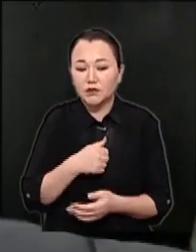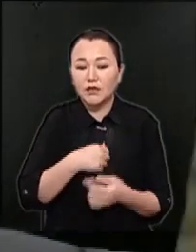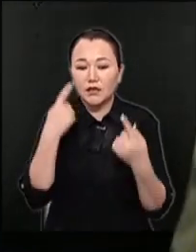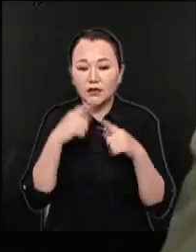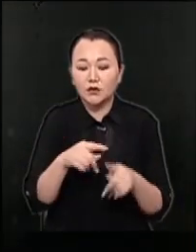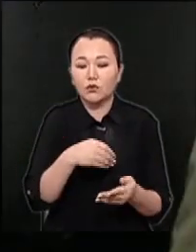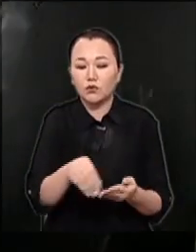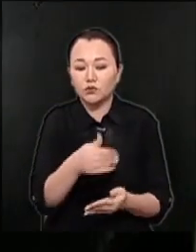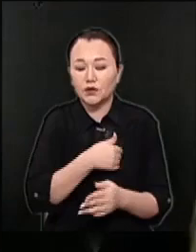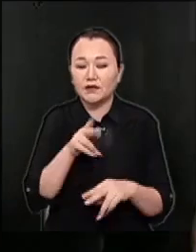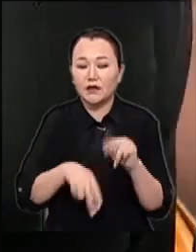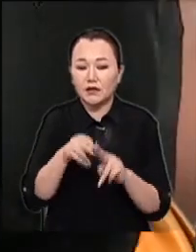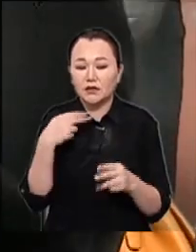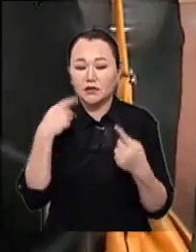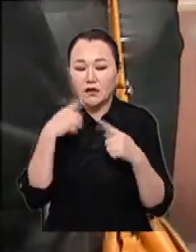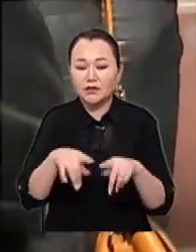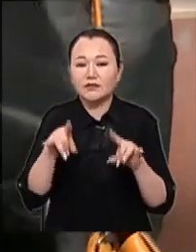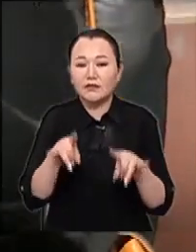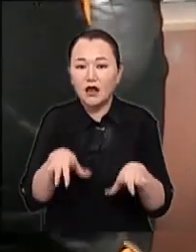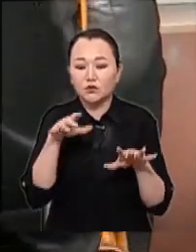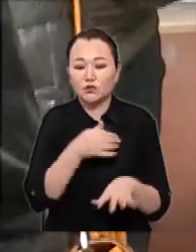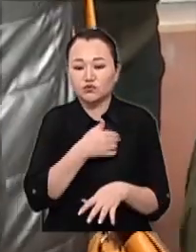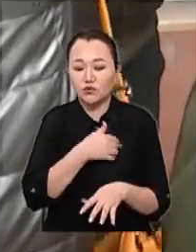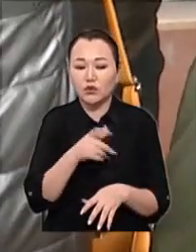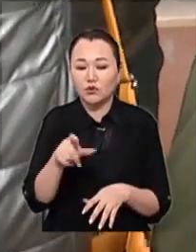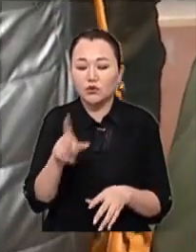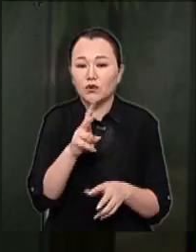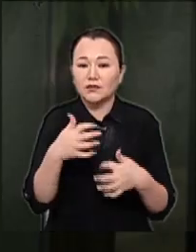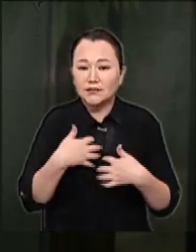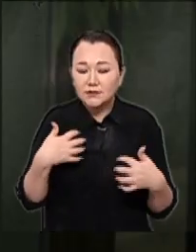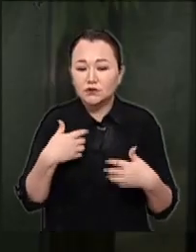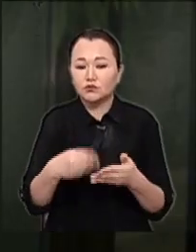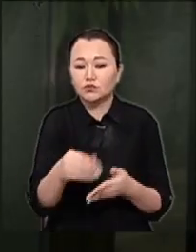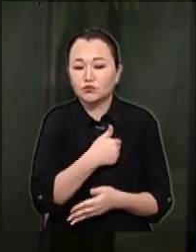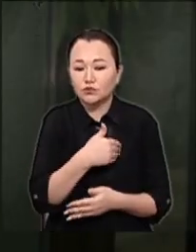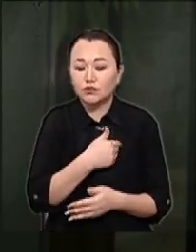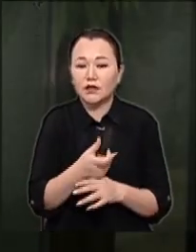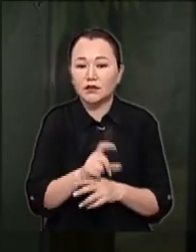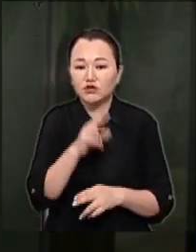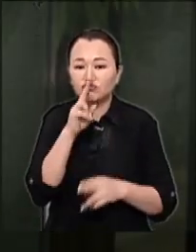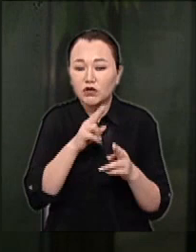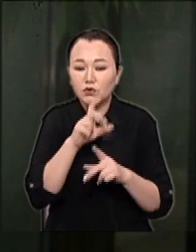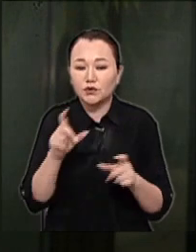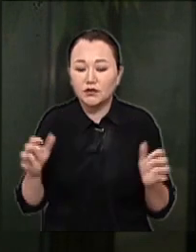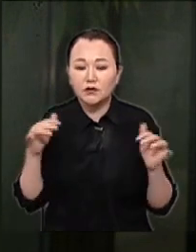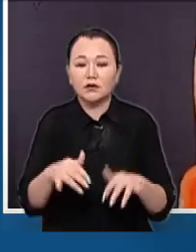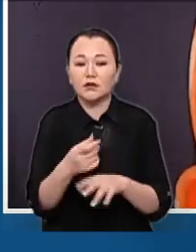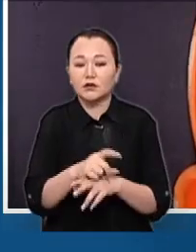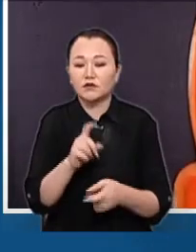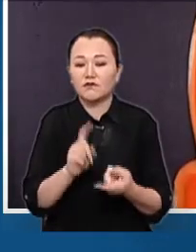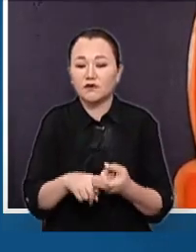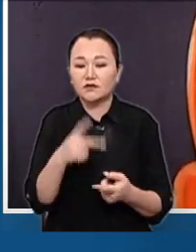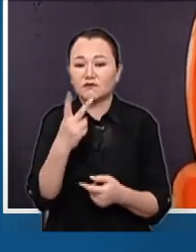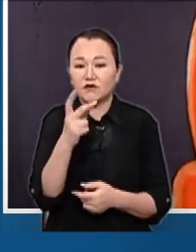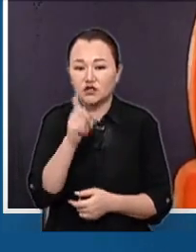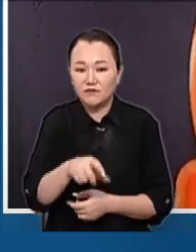деген, құрылыстамын ғой, техника, трактор алайын деген, елдің бәрі сол біреу мал алайын деген. Базынасын айтып жиналғандар қазір бұл іске қатысы бар екі